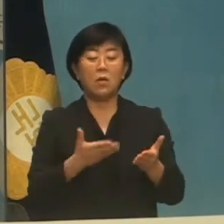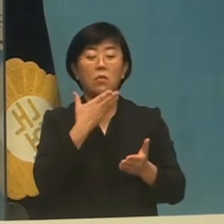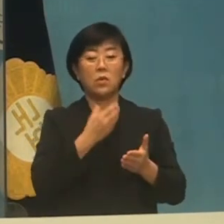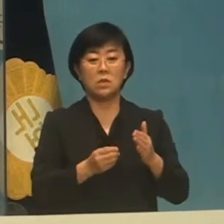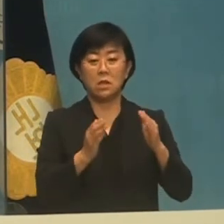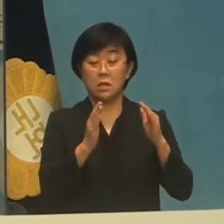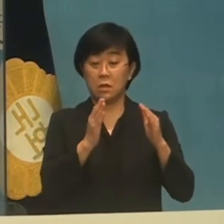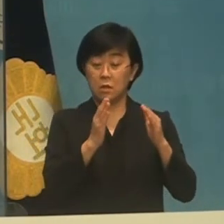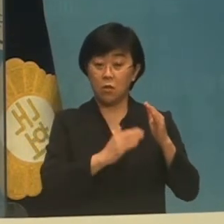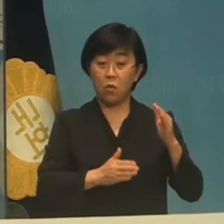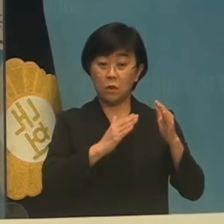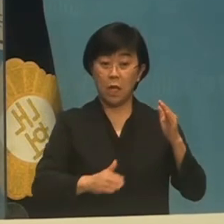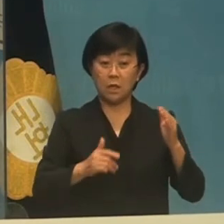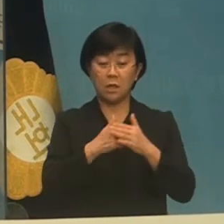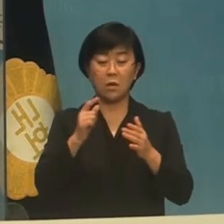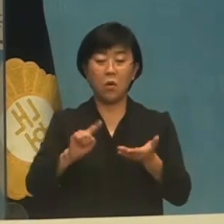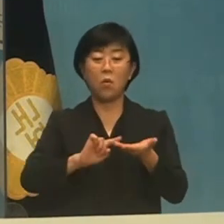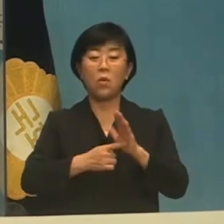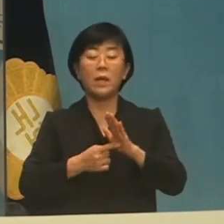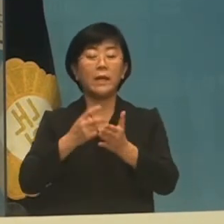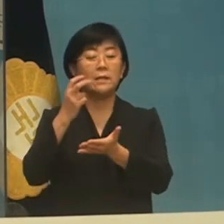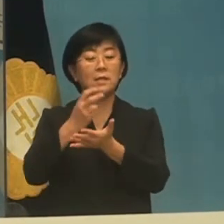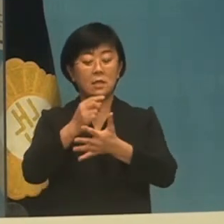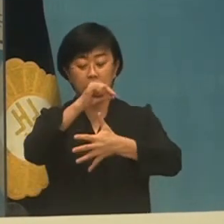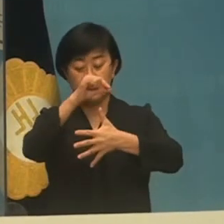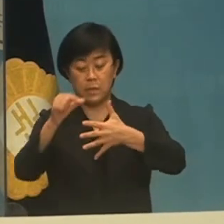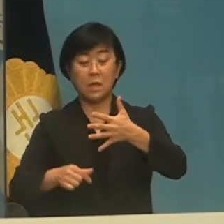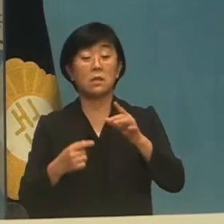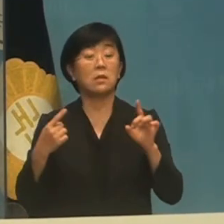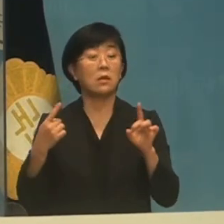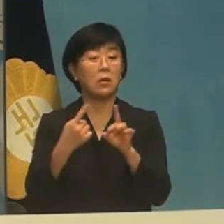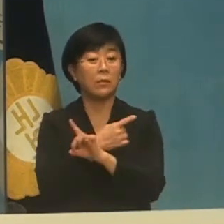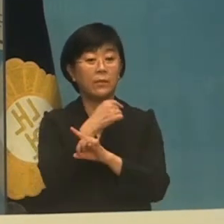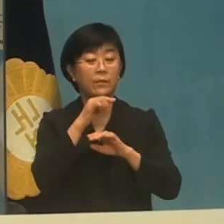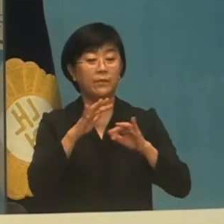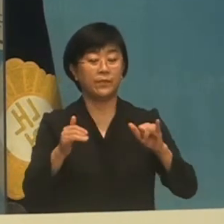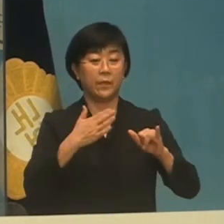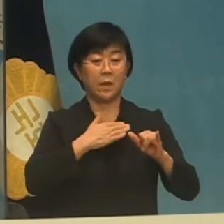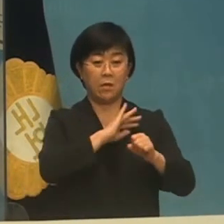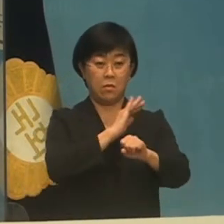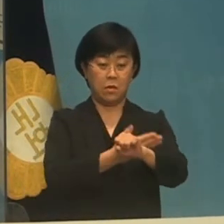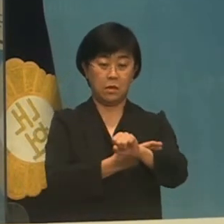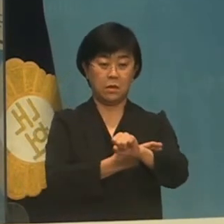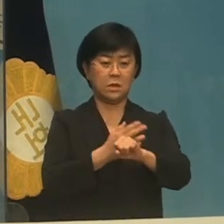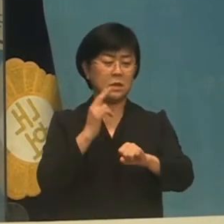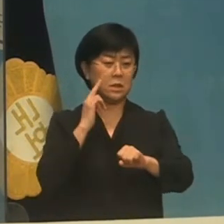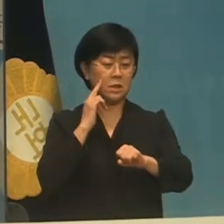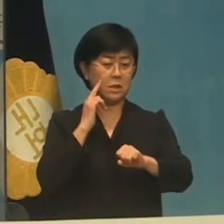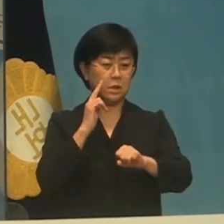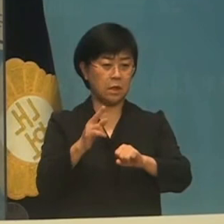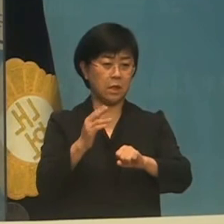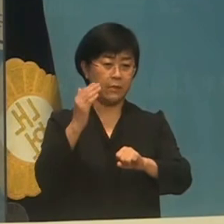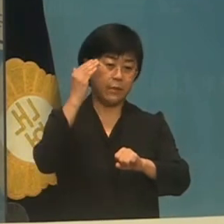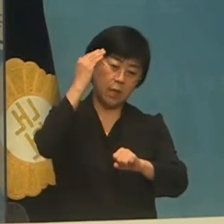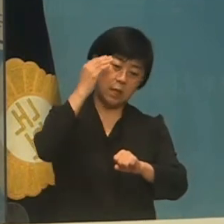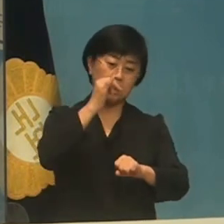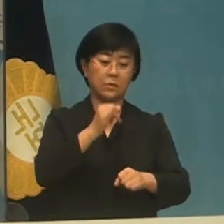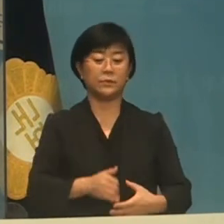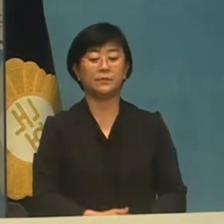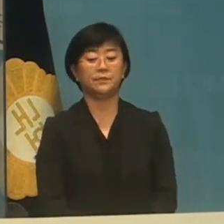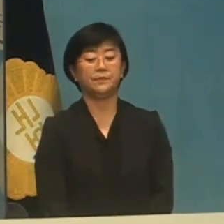근로복지공단은 이 역학조사 보고서 공개 지침을 개정해서 피해자들의 알 권리를 심각하게 훼손하고